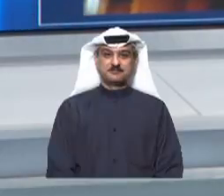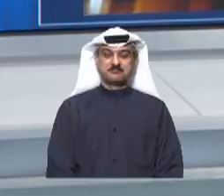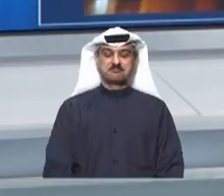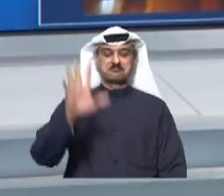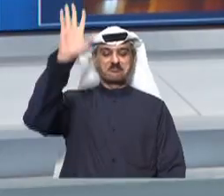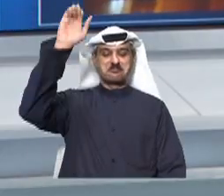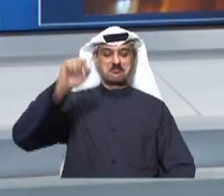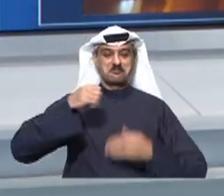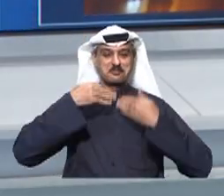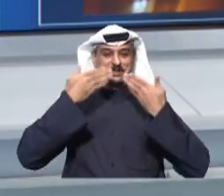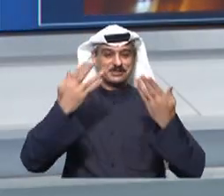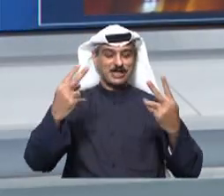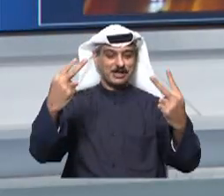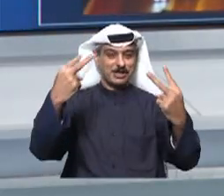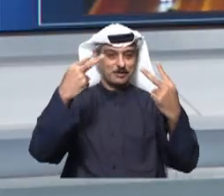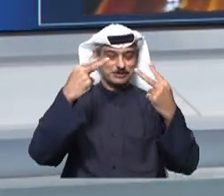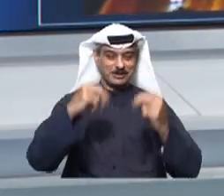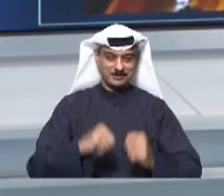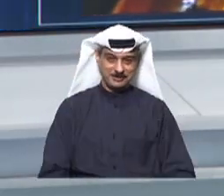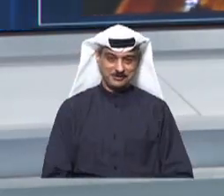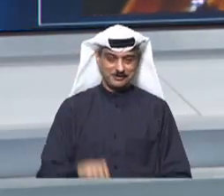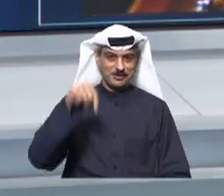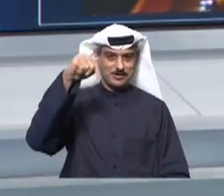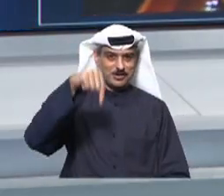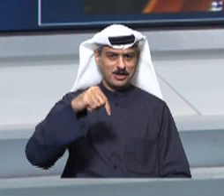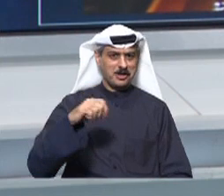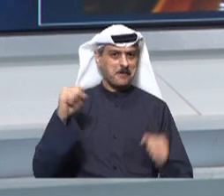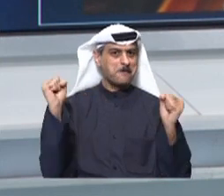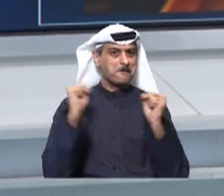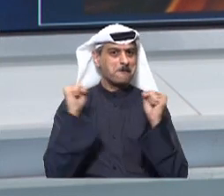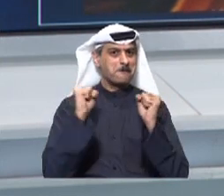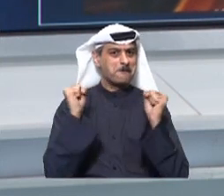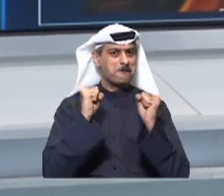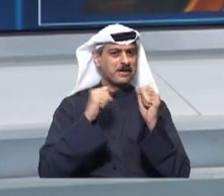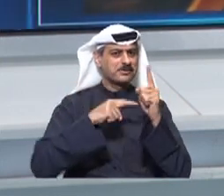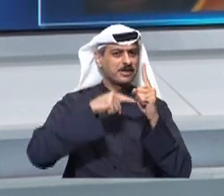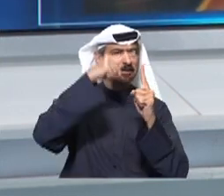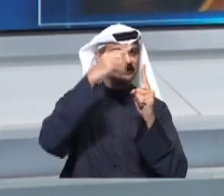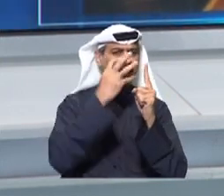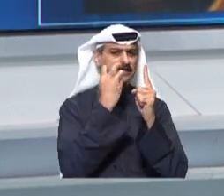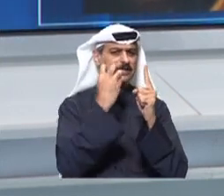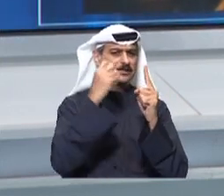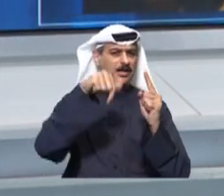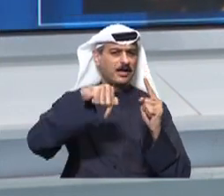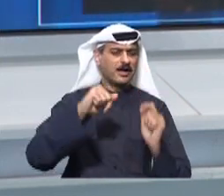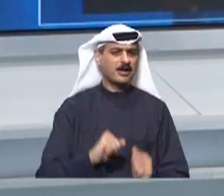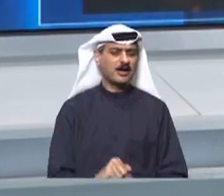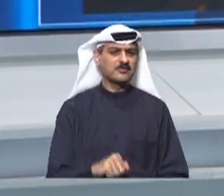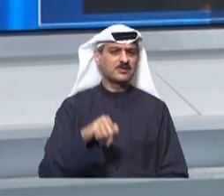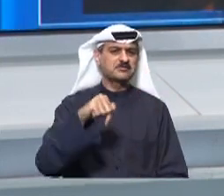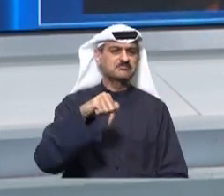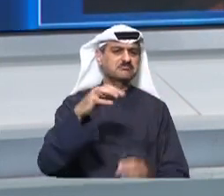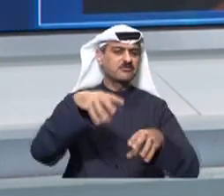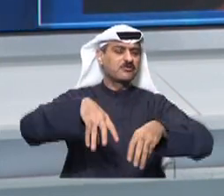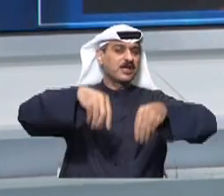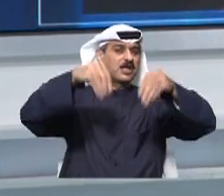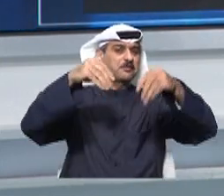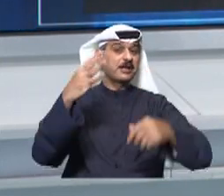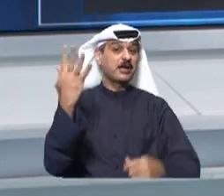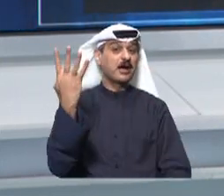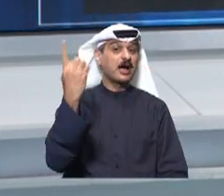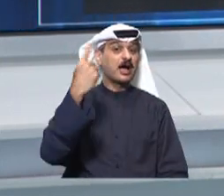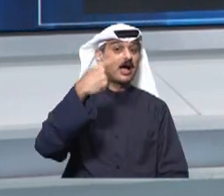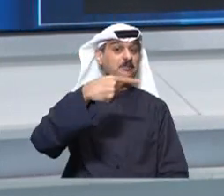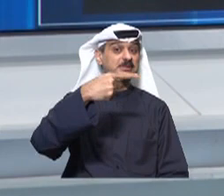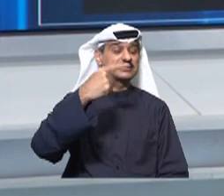أسعد الله أوقاتكم أعزائي المشاهدين. الأجواء الحالية أجواء باردة، وتصل درجات الحرارة حاليا في معظم المناطق البرية ما بين 15